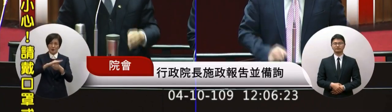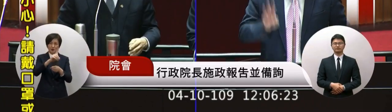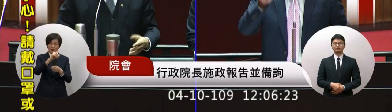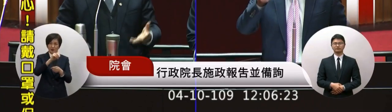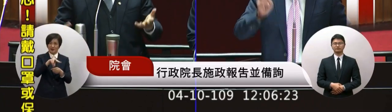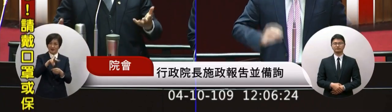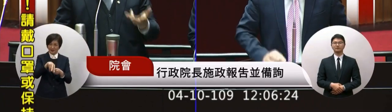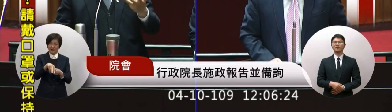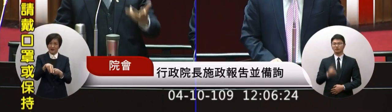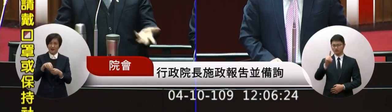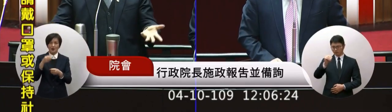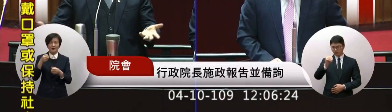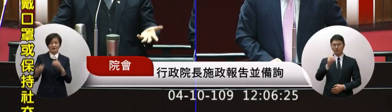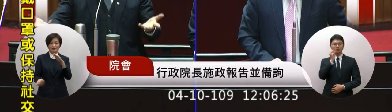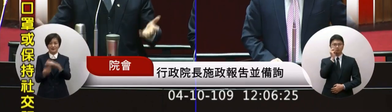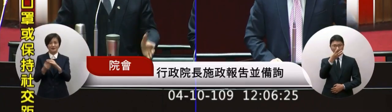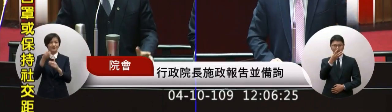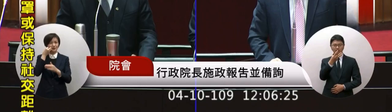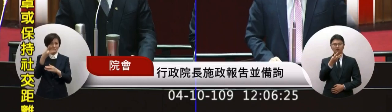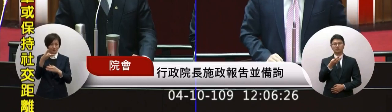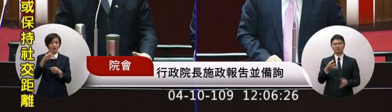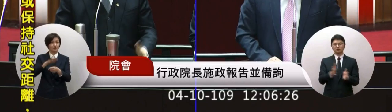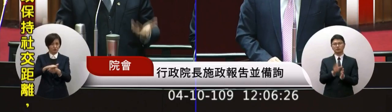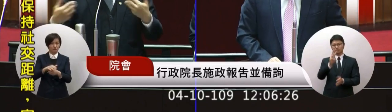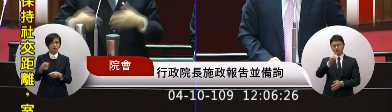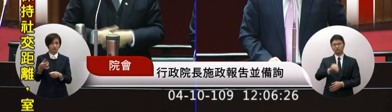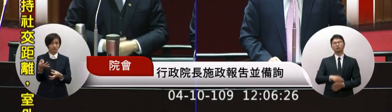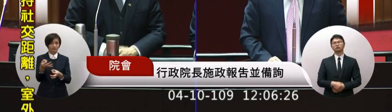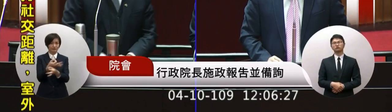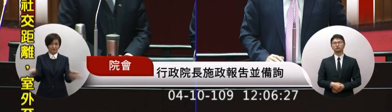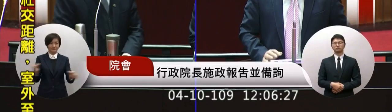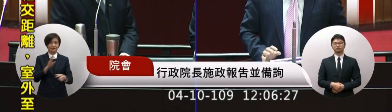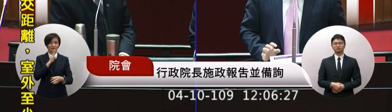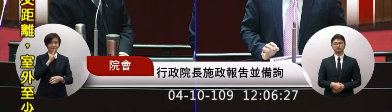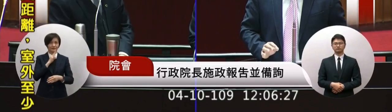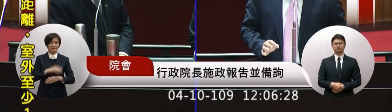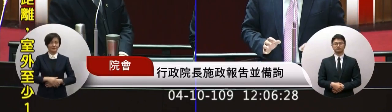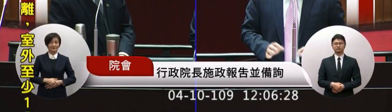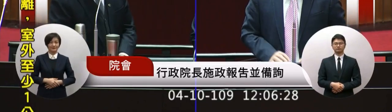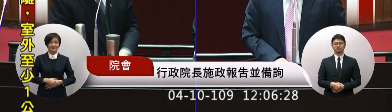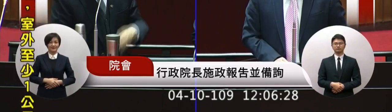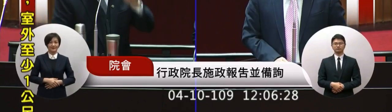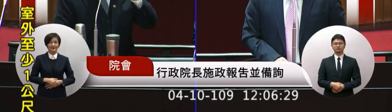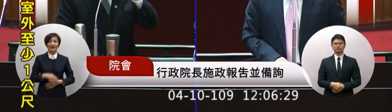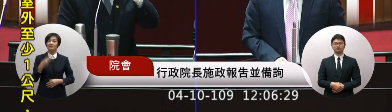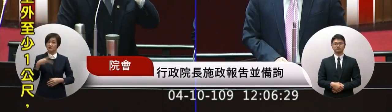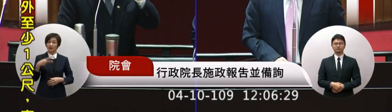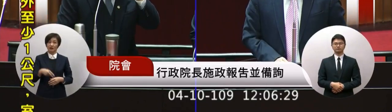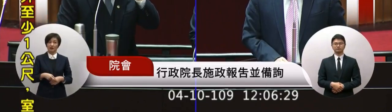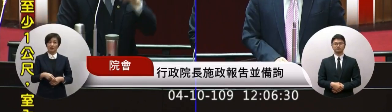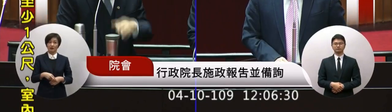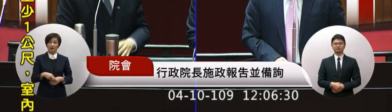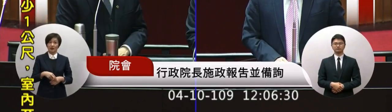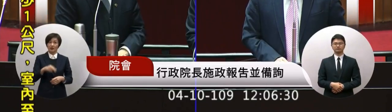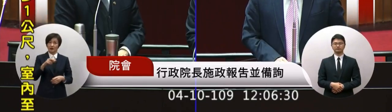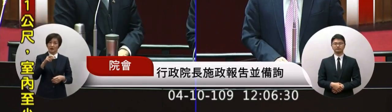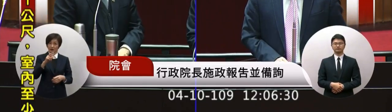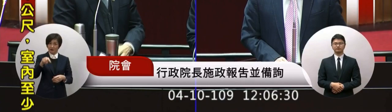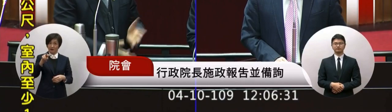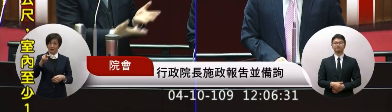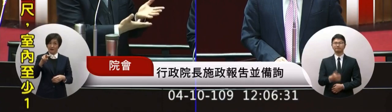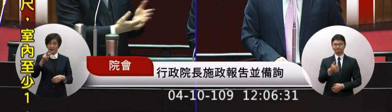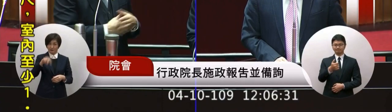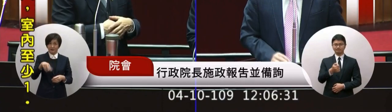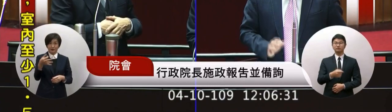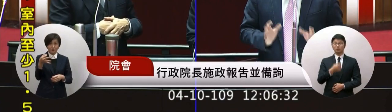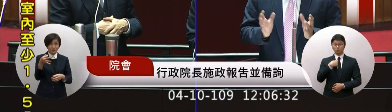3个月， 1万3个月， 对对，你看这个也是现金 ，OK， 还有2000块 的油钱也是， 还有另外又有2000块油钱， 谢谢，好，